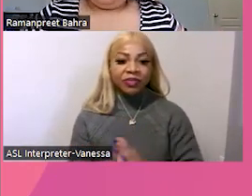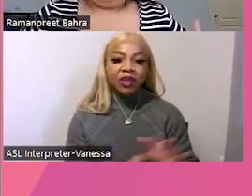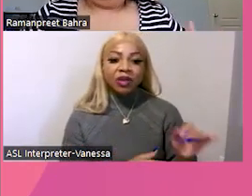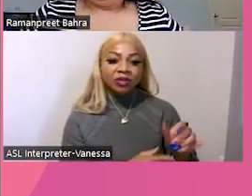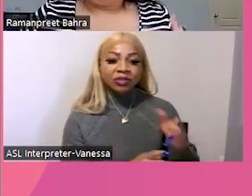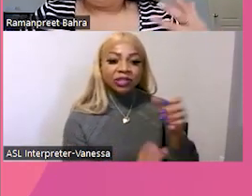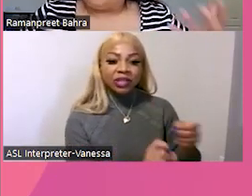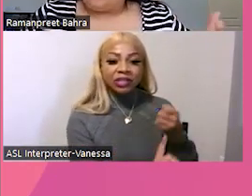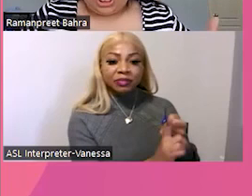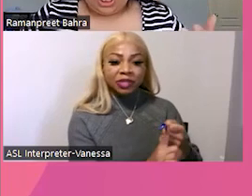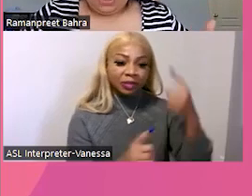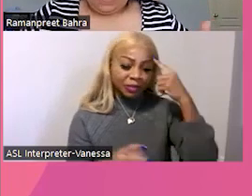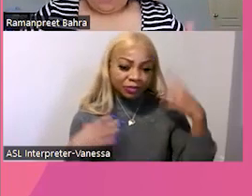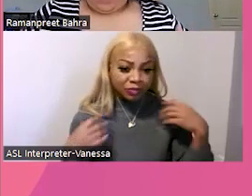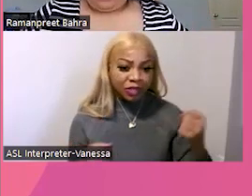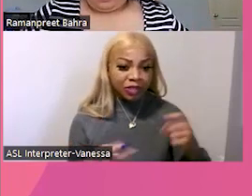de relation toxique